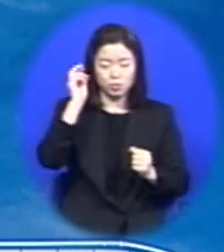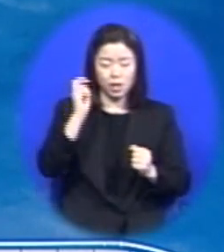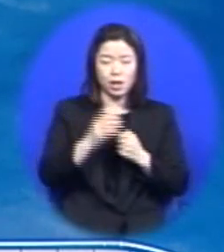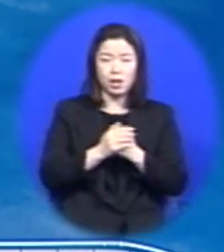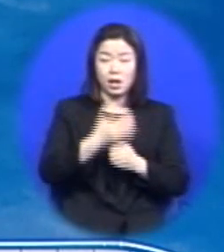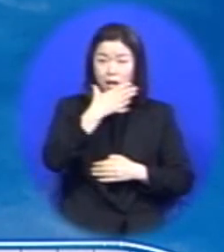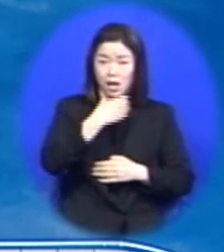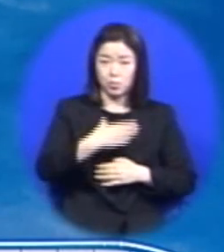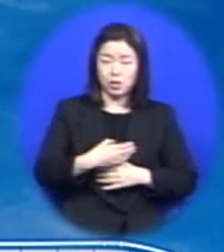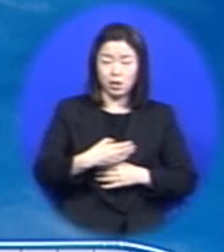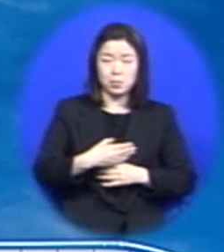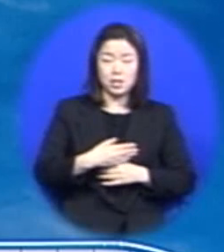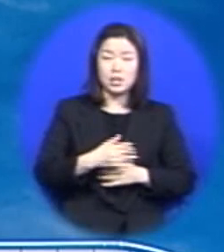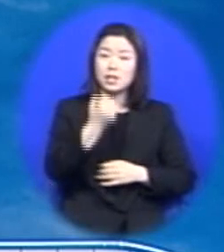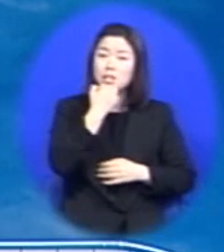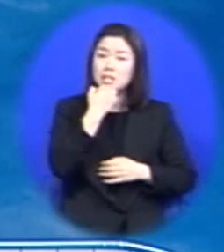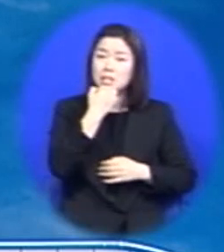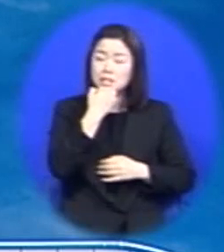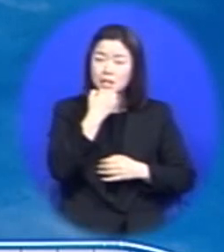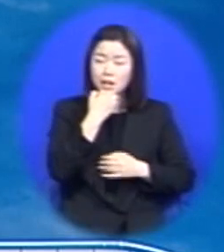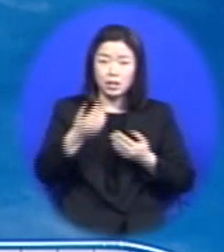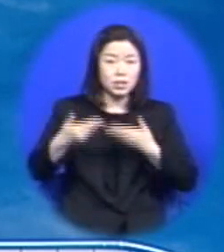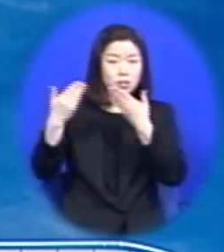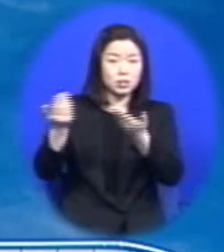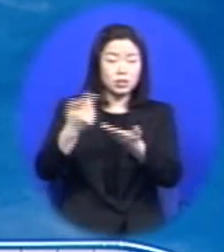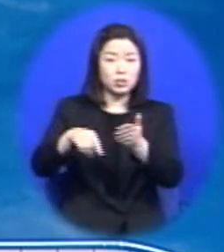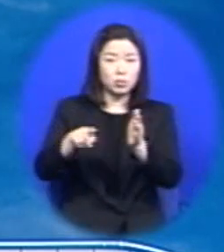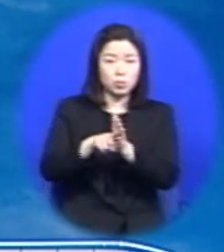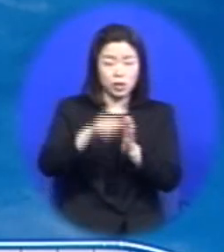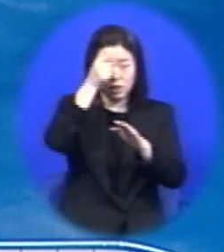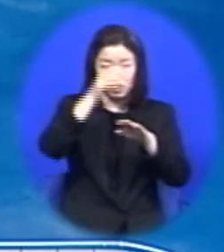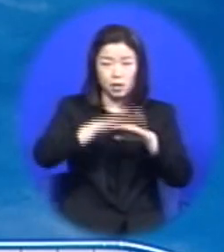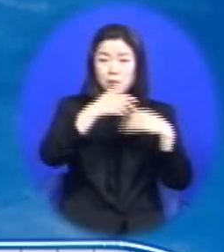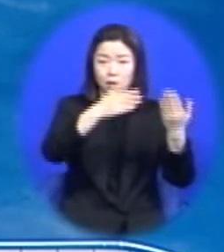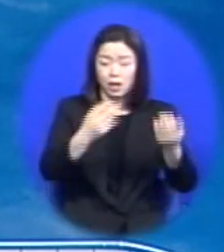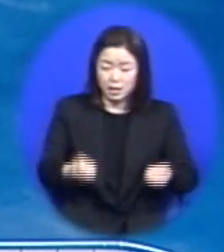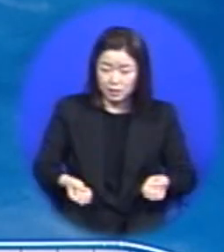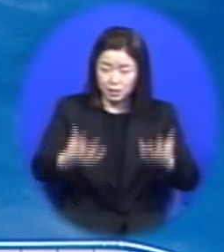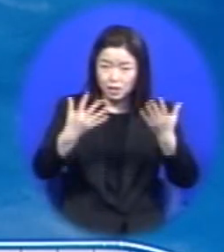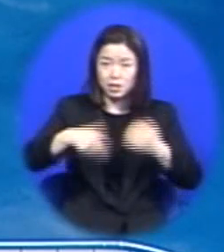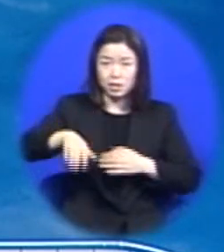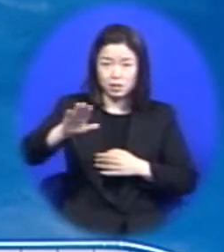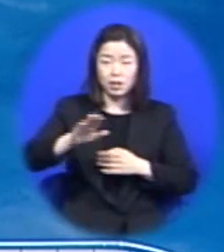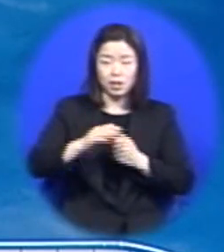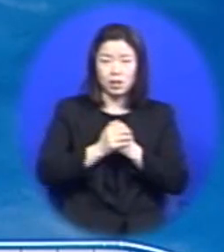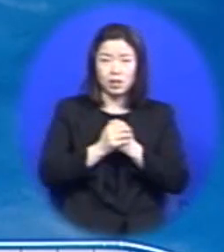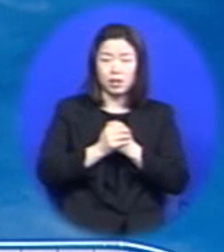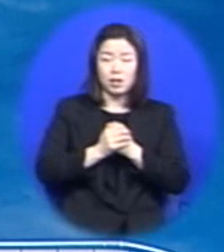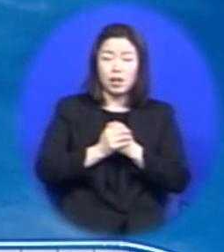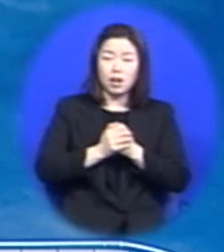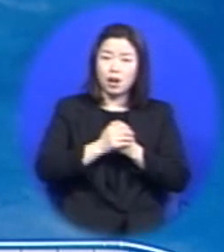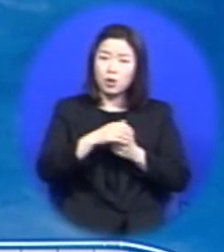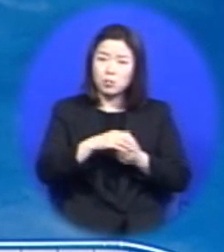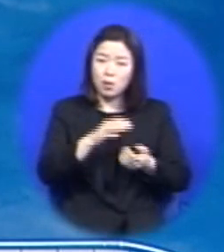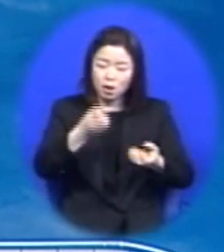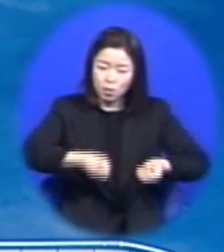아브라함이 이삭을 바치러 올라가지 않았습니까? 그 예배거든요. 제사드리러 올라간 거예요. 제물이 사랑하는